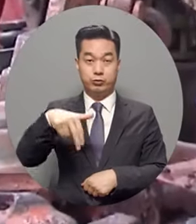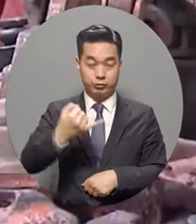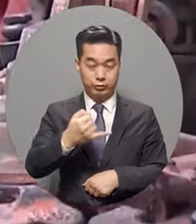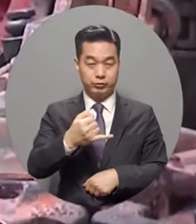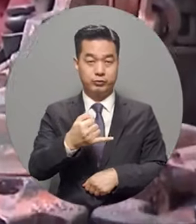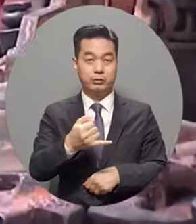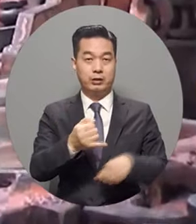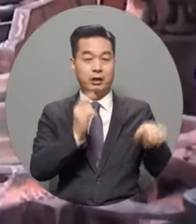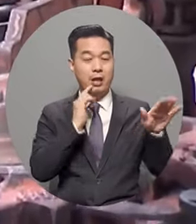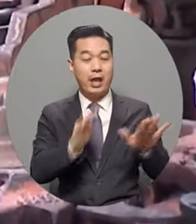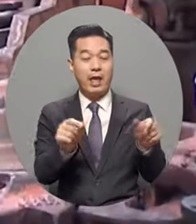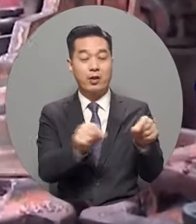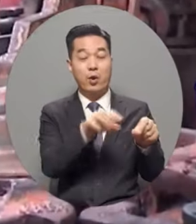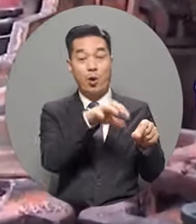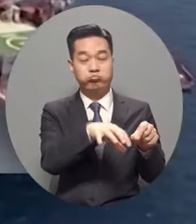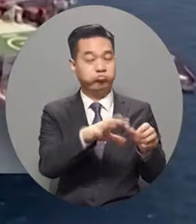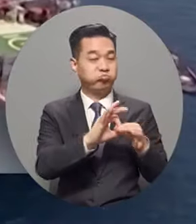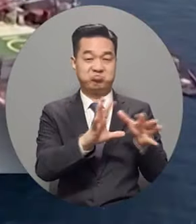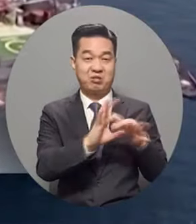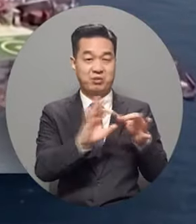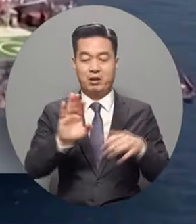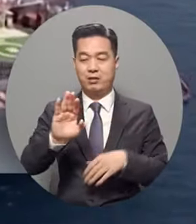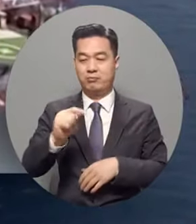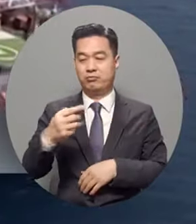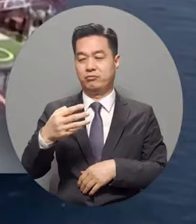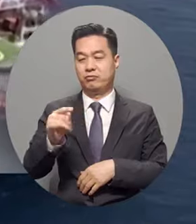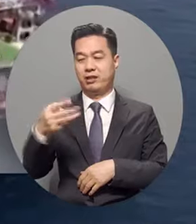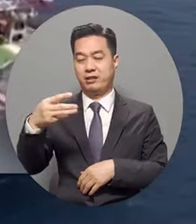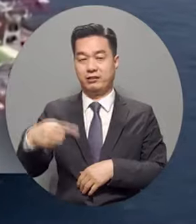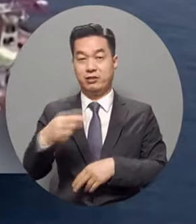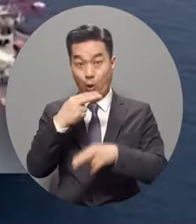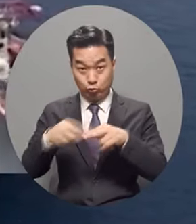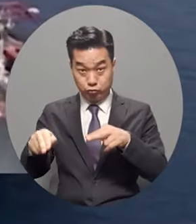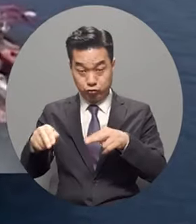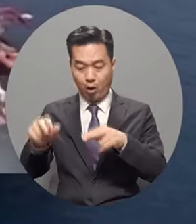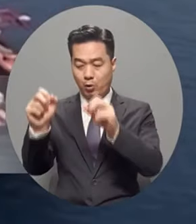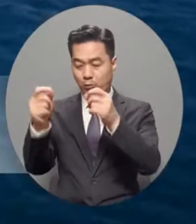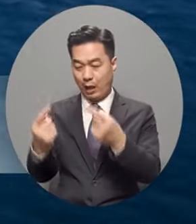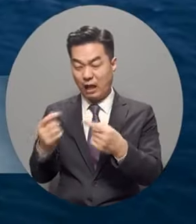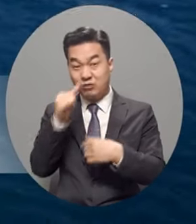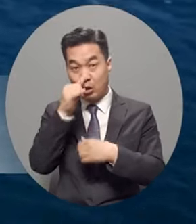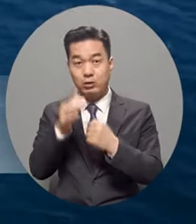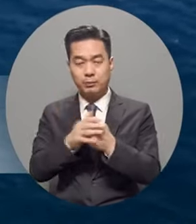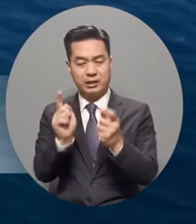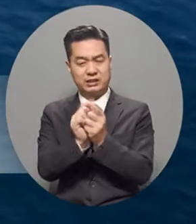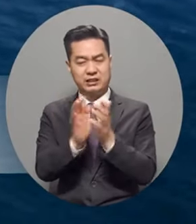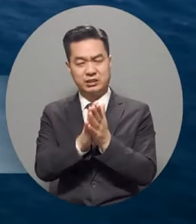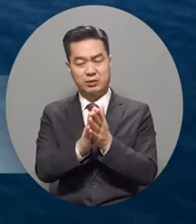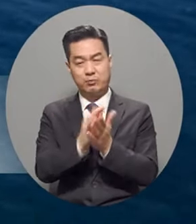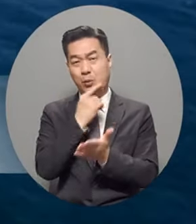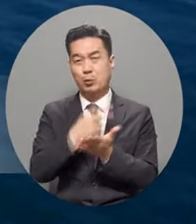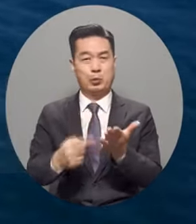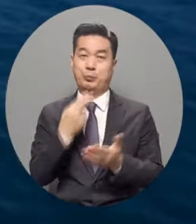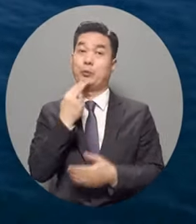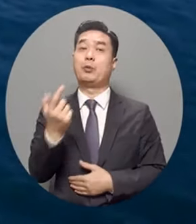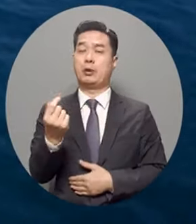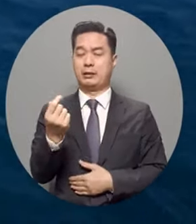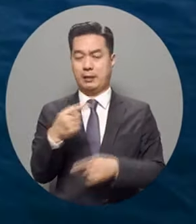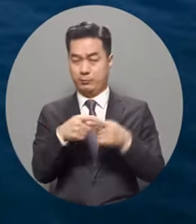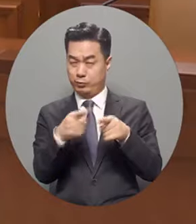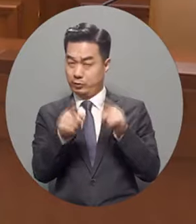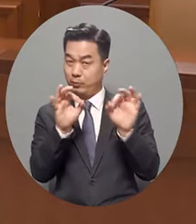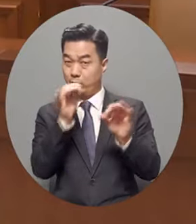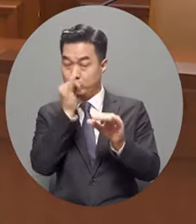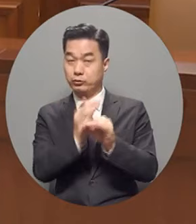유압도 소폭 내리는 등 국제유가 변동이 우리나라에 미치는 직접적인 영향은 크지 않을 것으로 분석하고